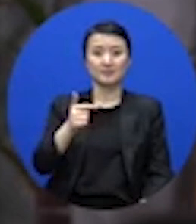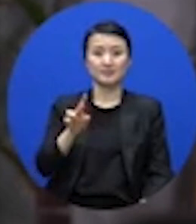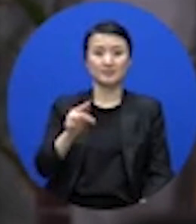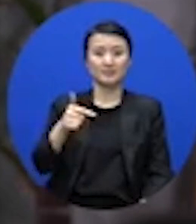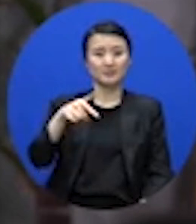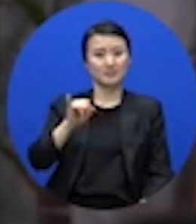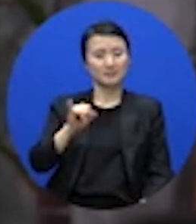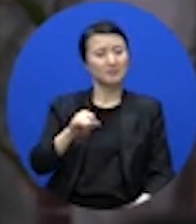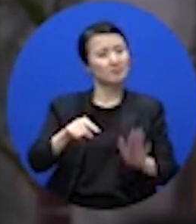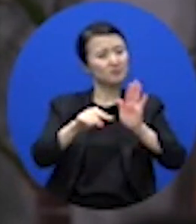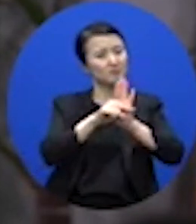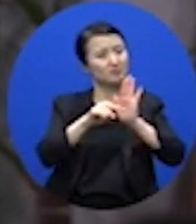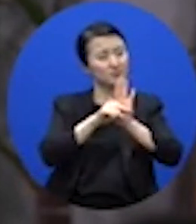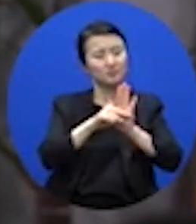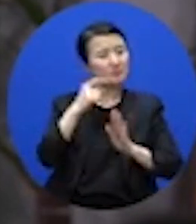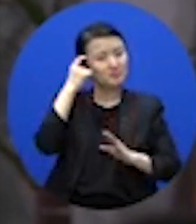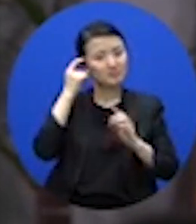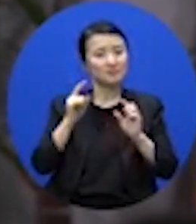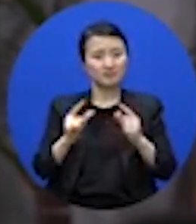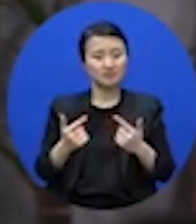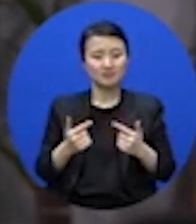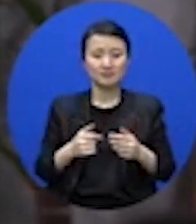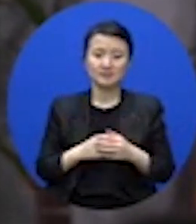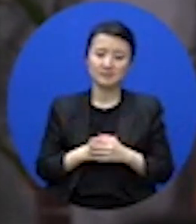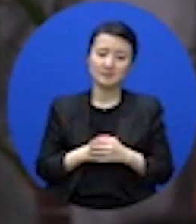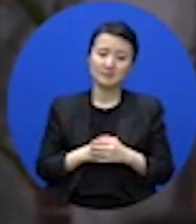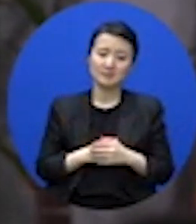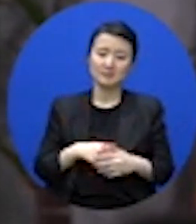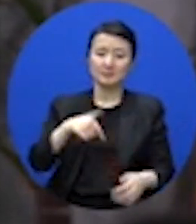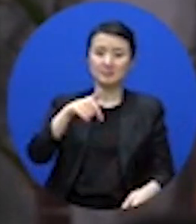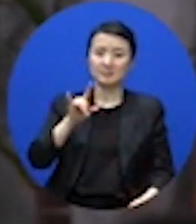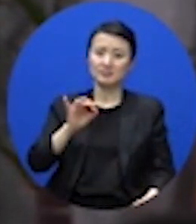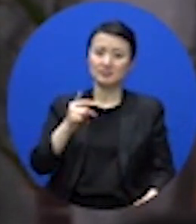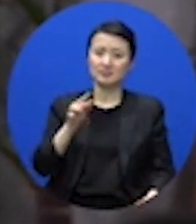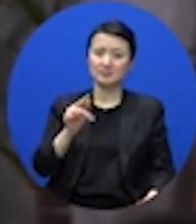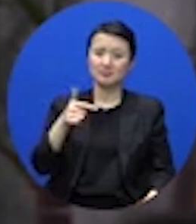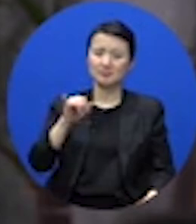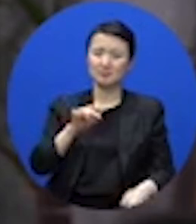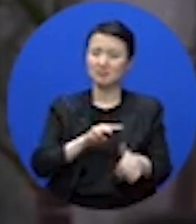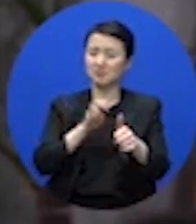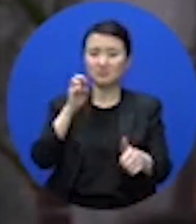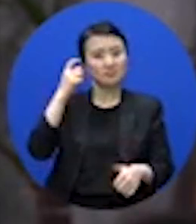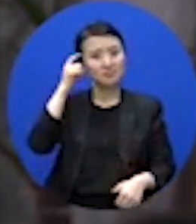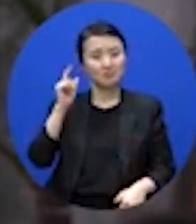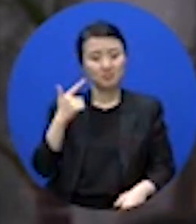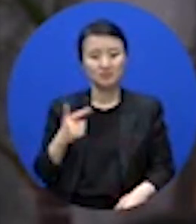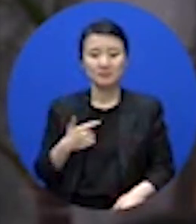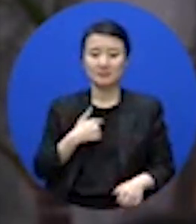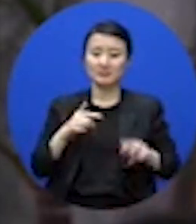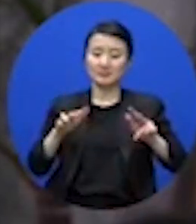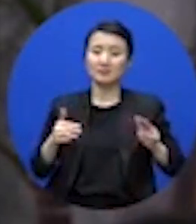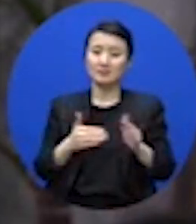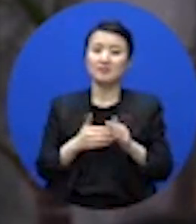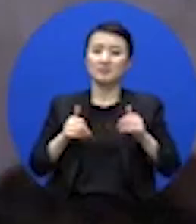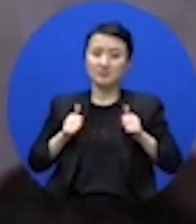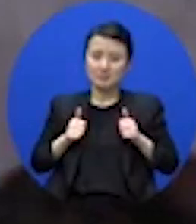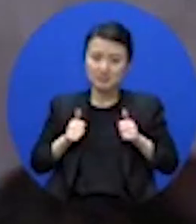않아요. 이렇게 나쁘다 좋다는 표현이 아니라 갱년 이게 아니라 내가 열심히 지금까지